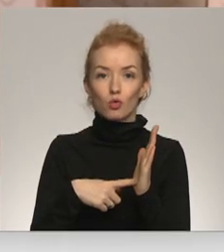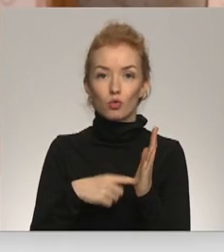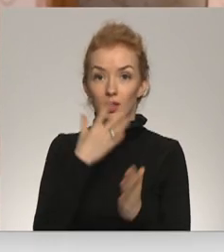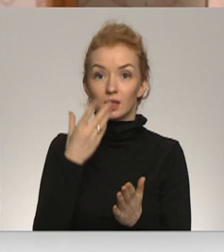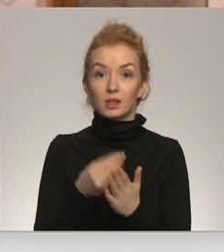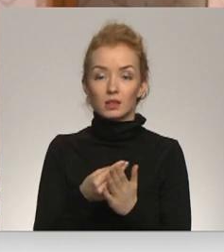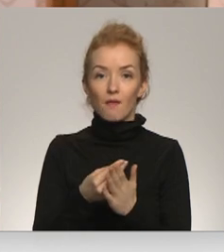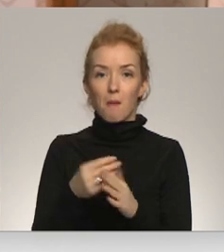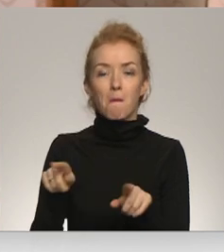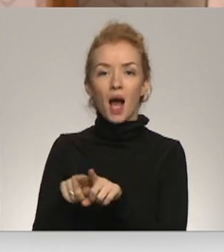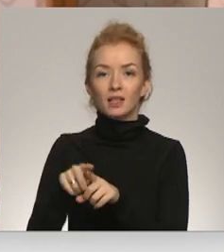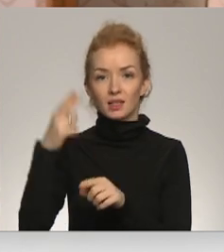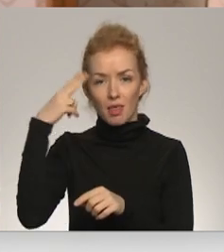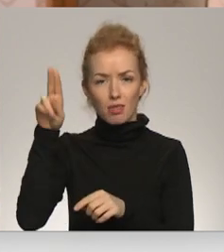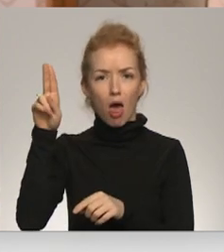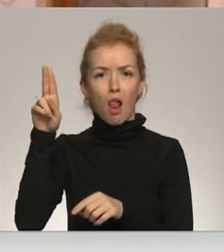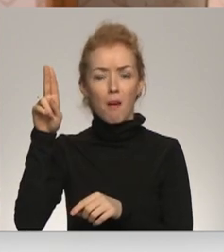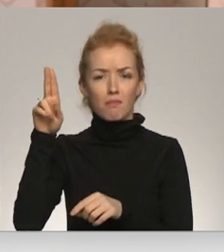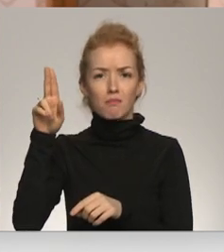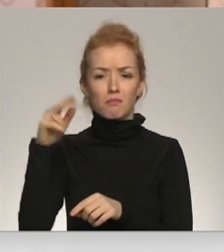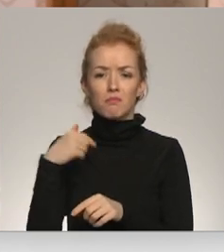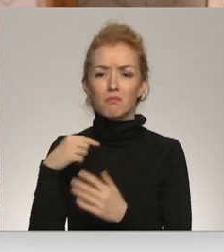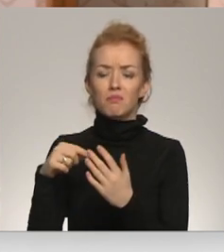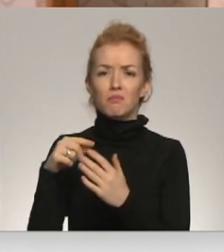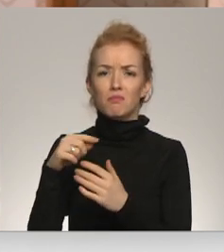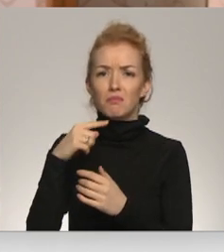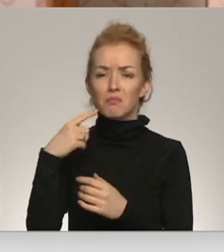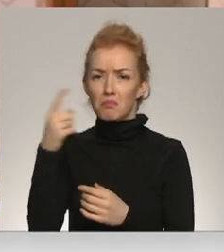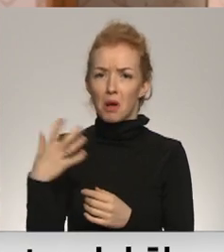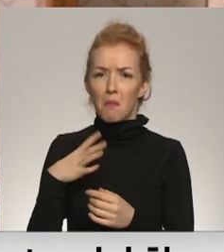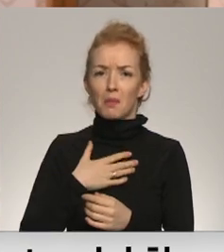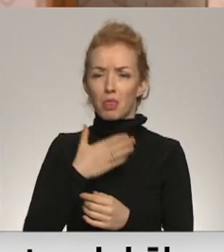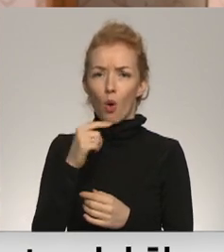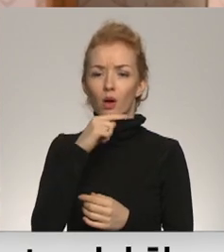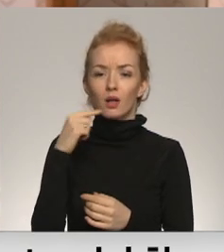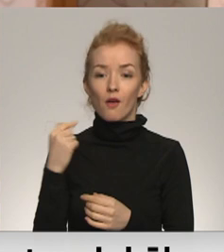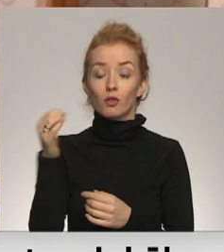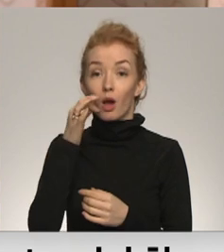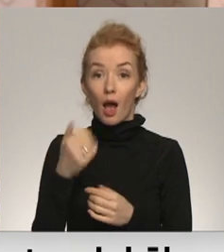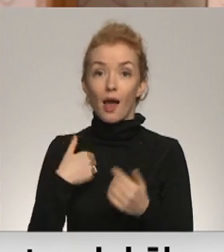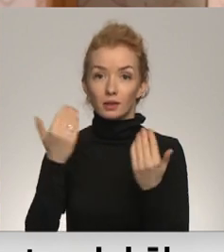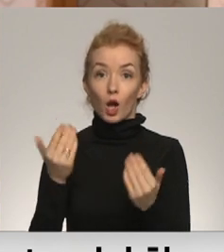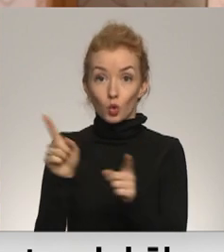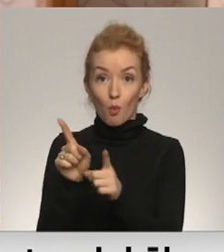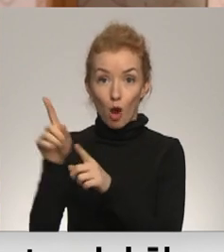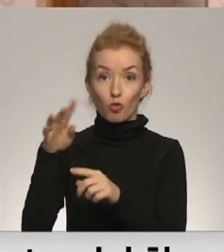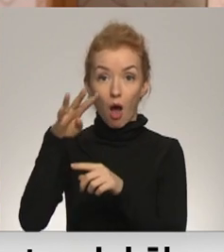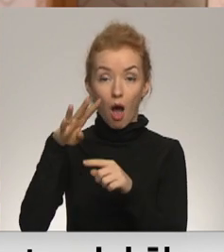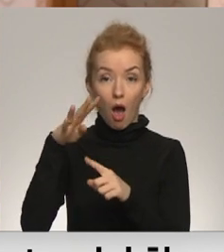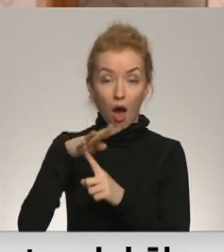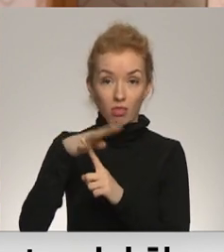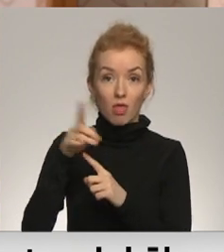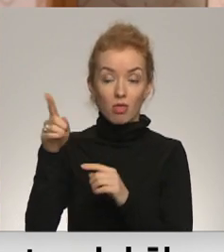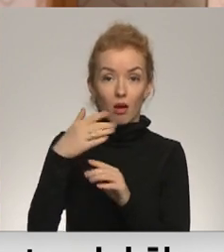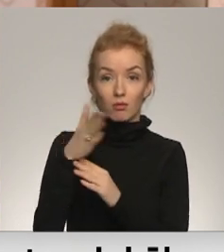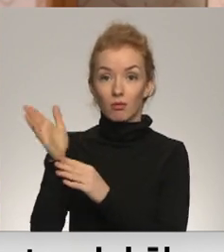savam mosas dālam par itu, ka es saku, ka man nav Krievijas. Viņš saka, es tev pagriezīšu šito pašu antenu, tad